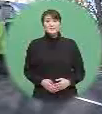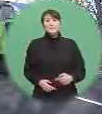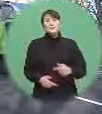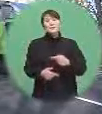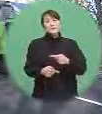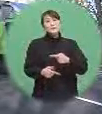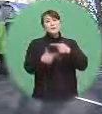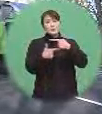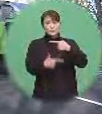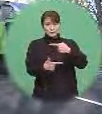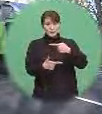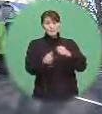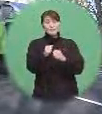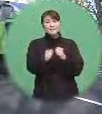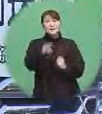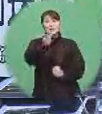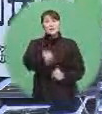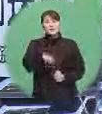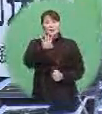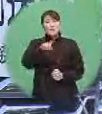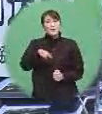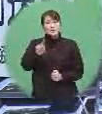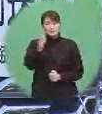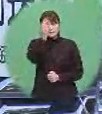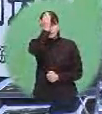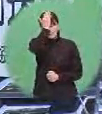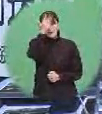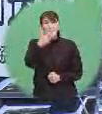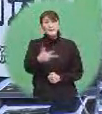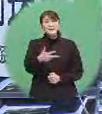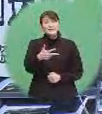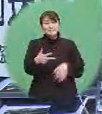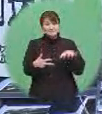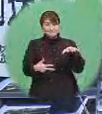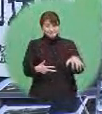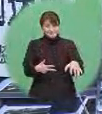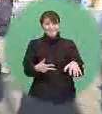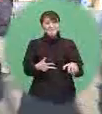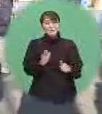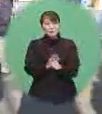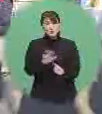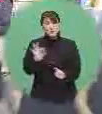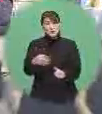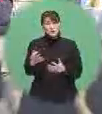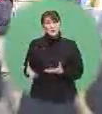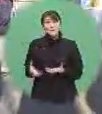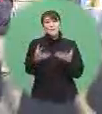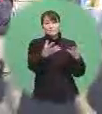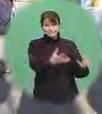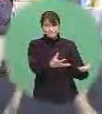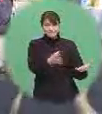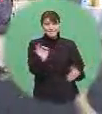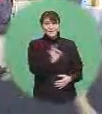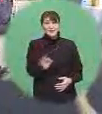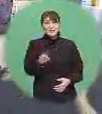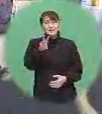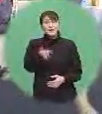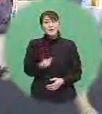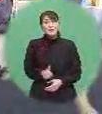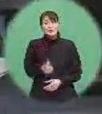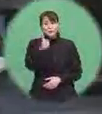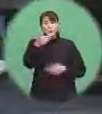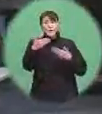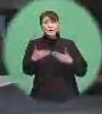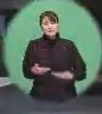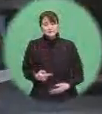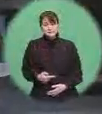6日には石川県輪島市に救援物資が送られ、品川市長は安全第一で任務を果た